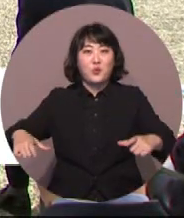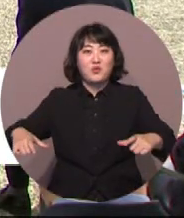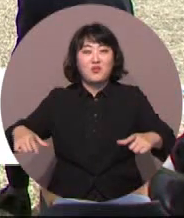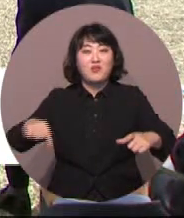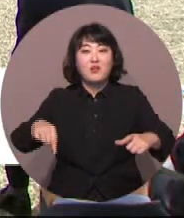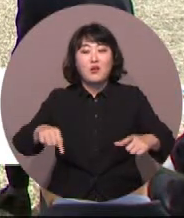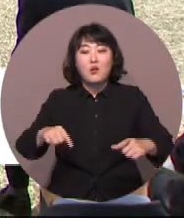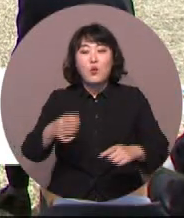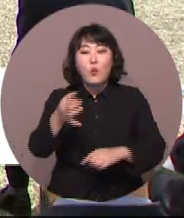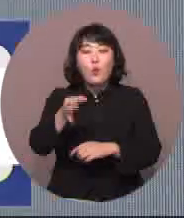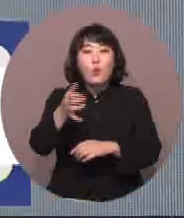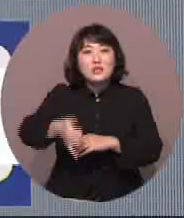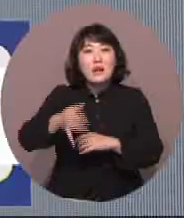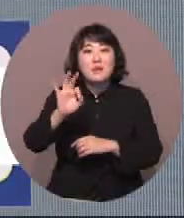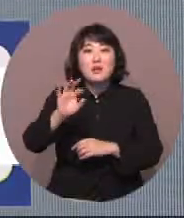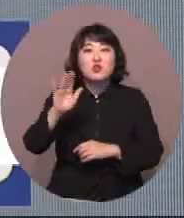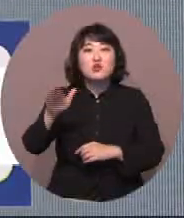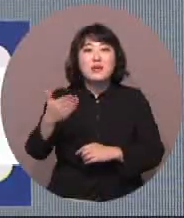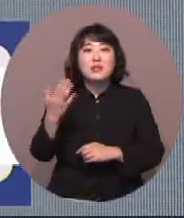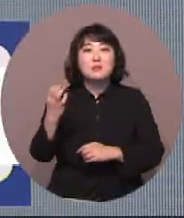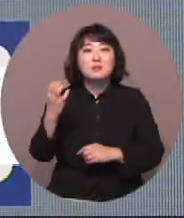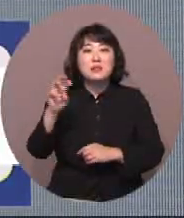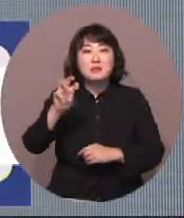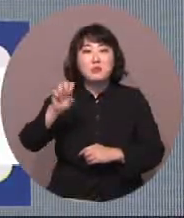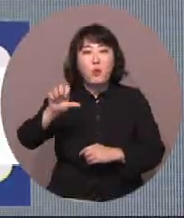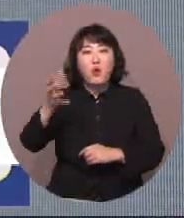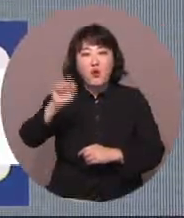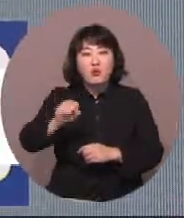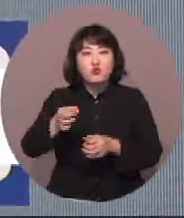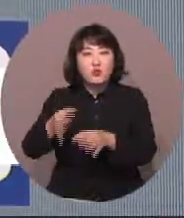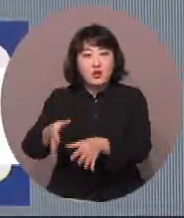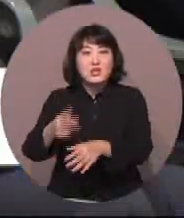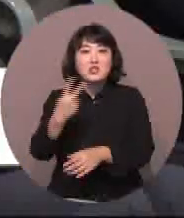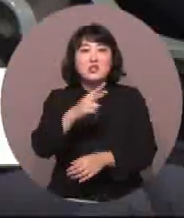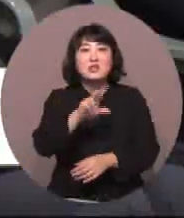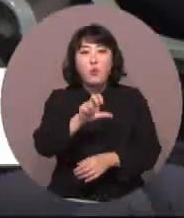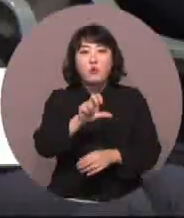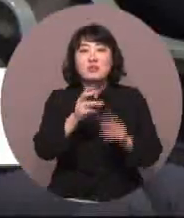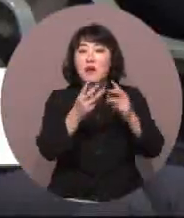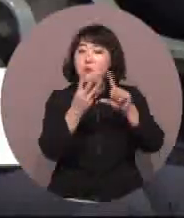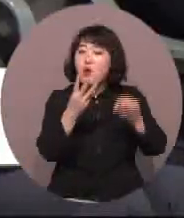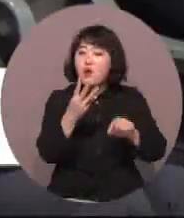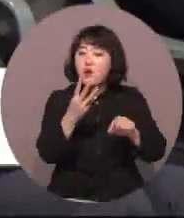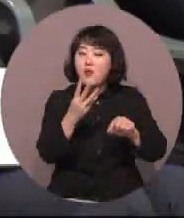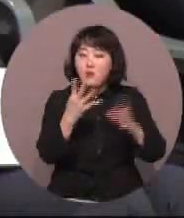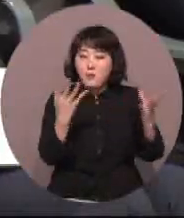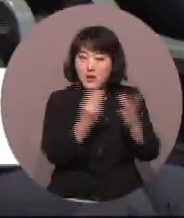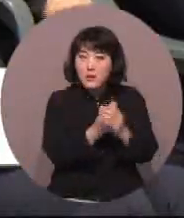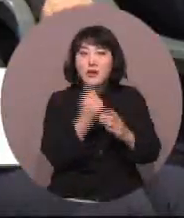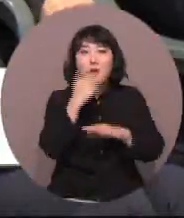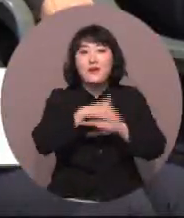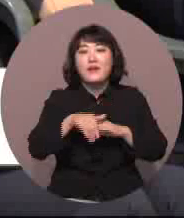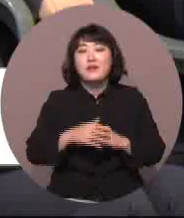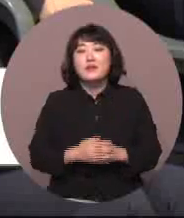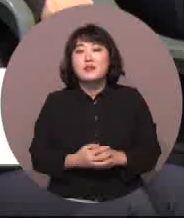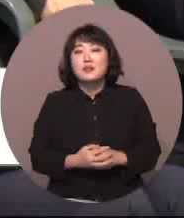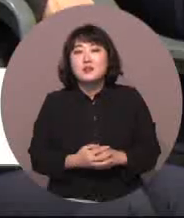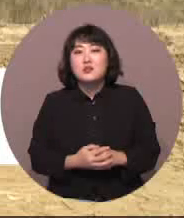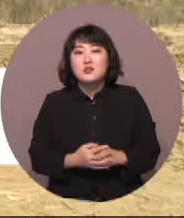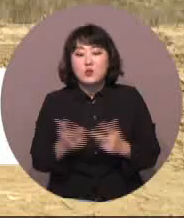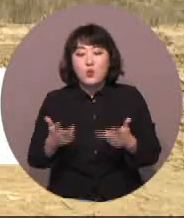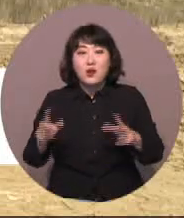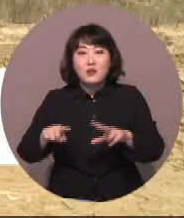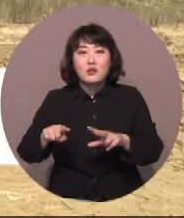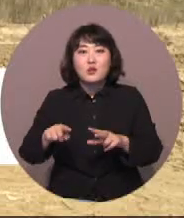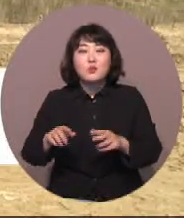공사비 9 135억 원을 투입해 오는 2025년 3월 모습을 드러낼 예정입니다 공원에는